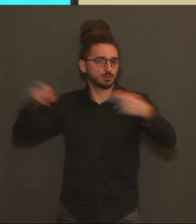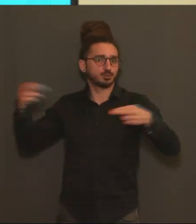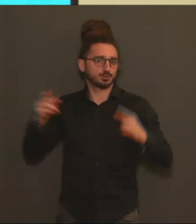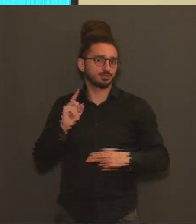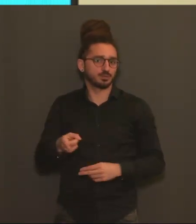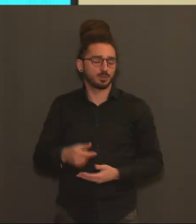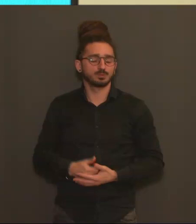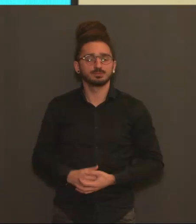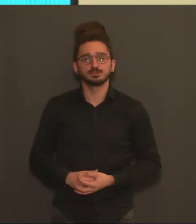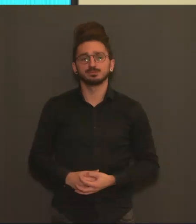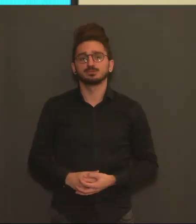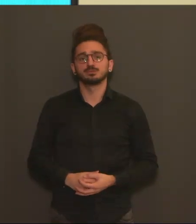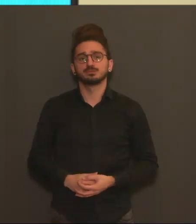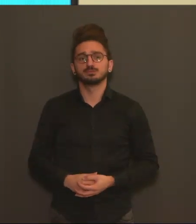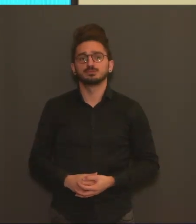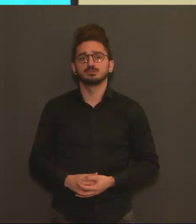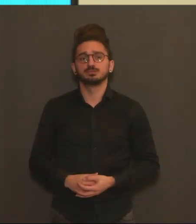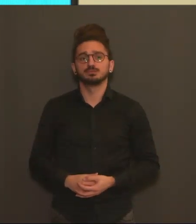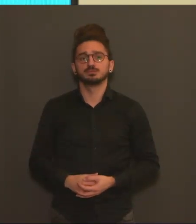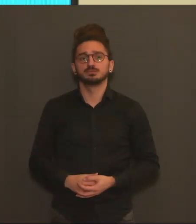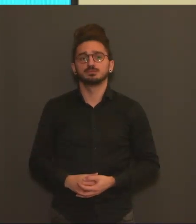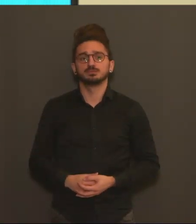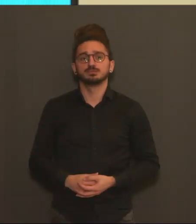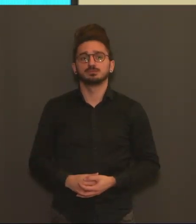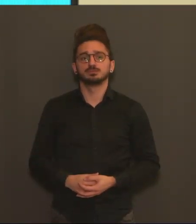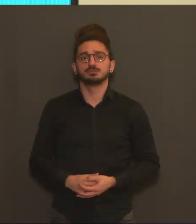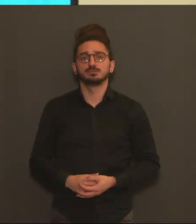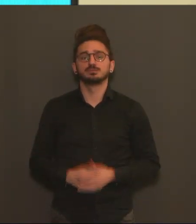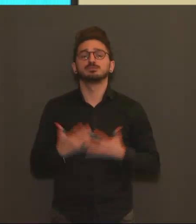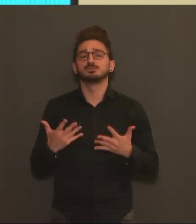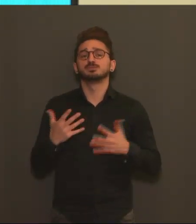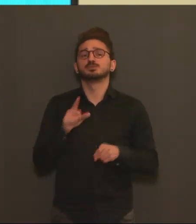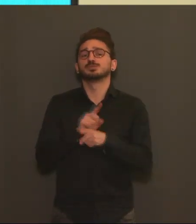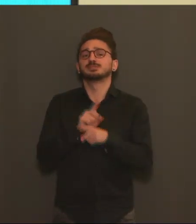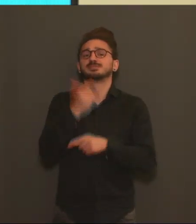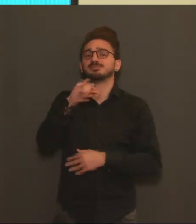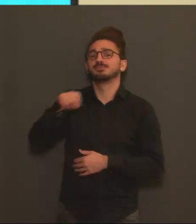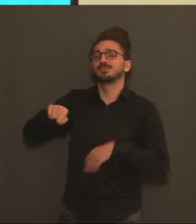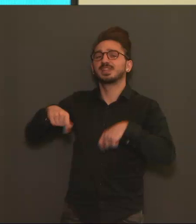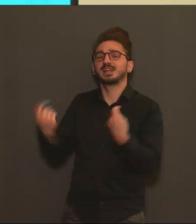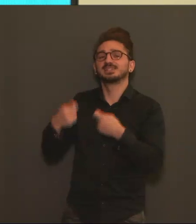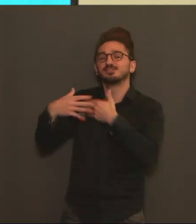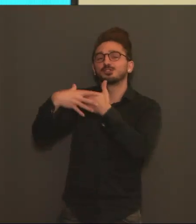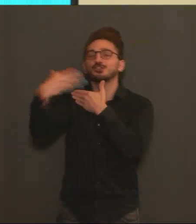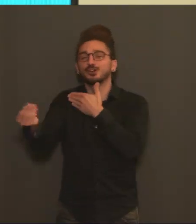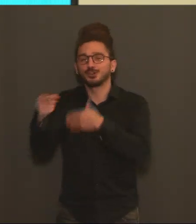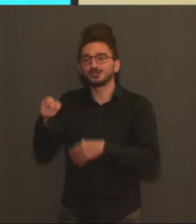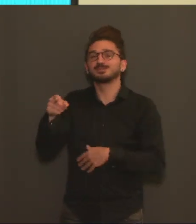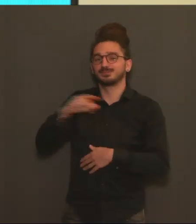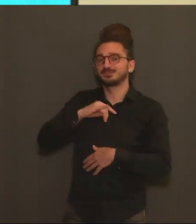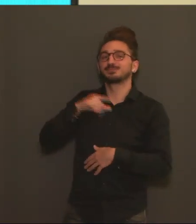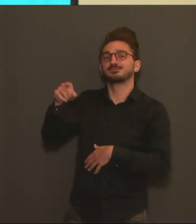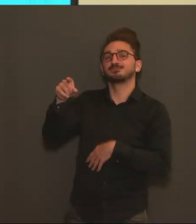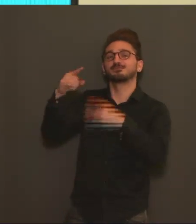Autre situation intérieure qui suit parfois une situation extérieure, ce sont des situations comme dans des camps, par exemple, des camps de nuit, dans lesquels